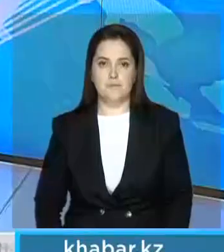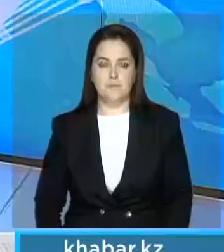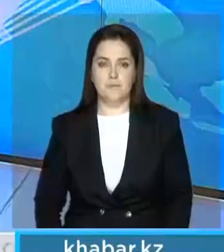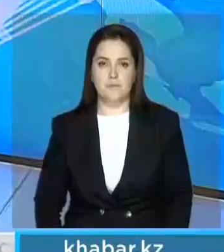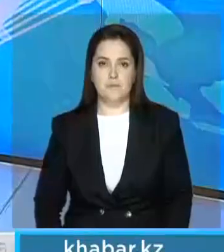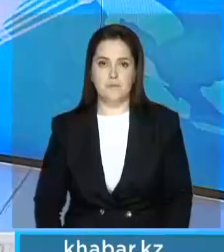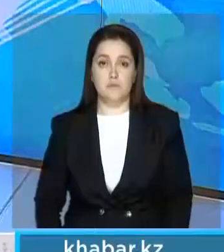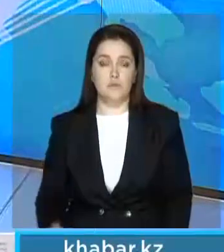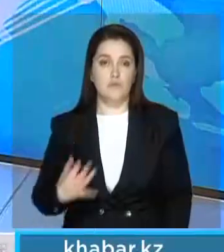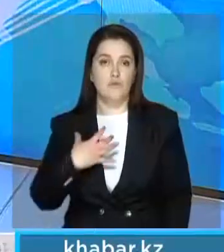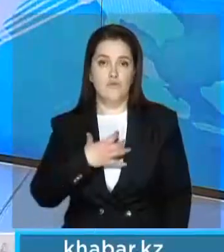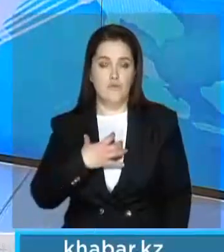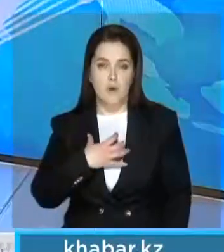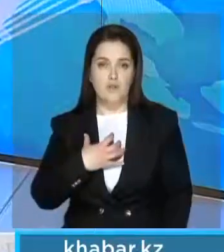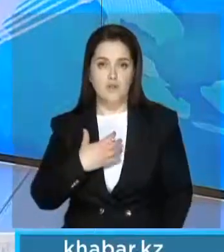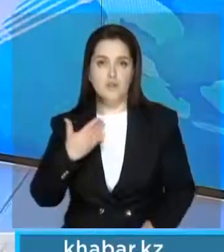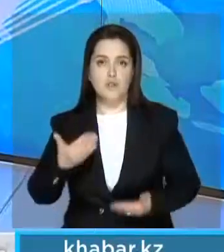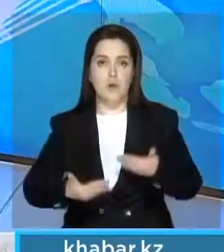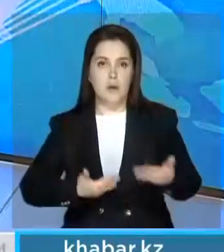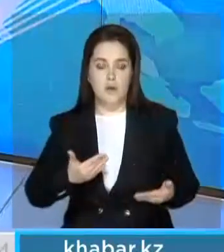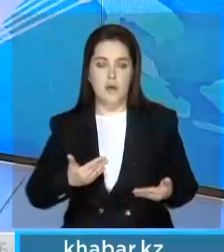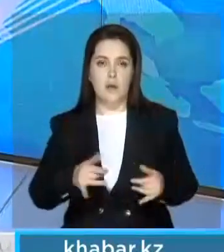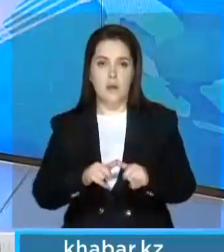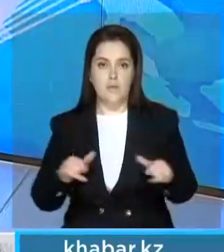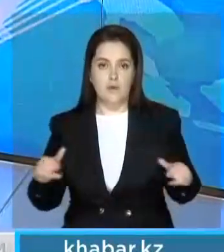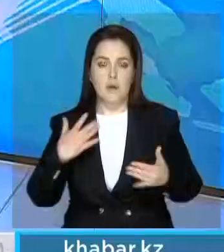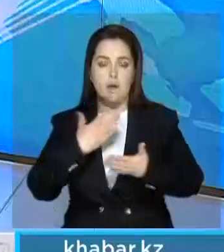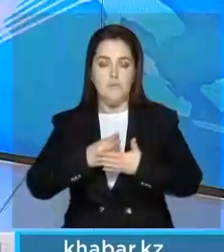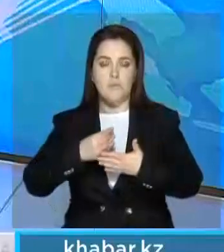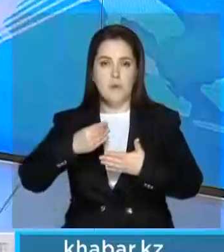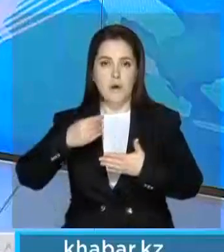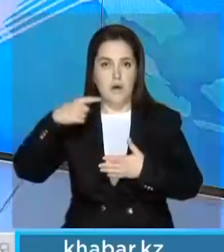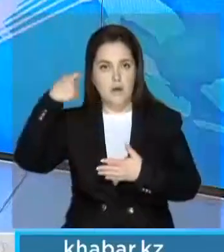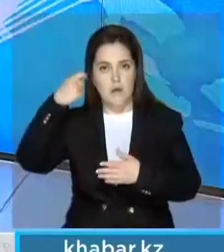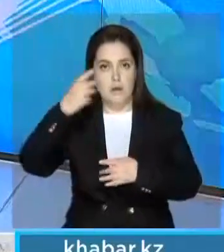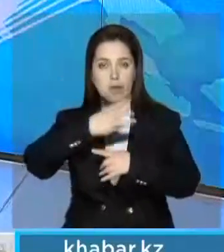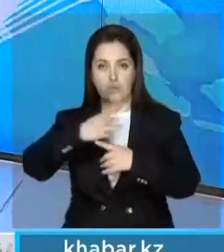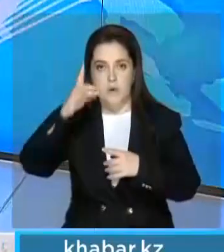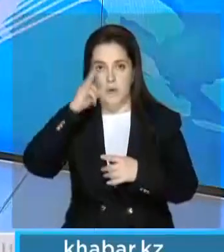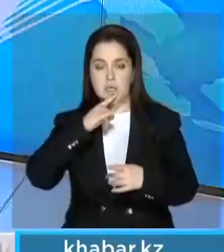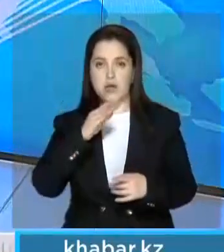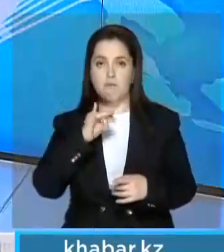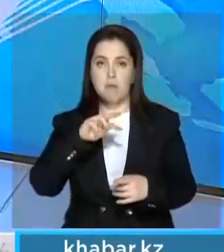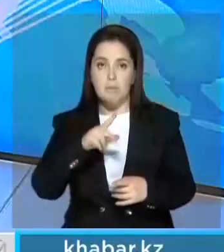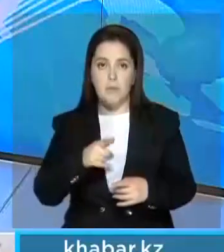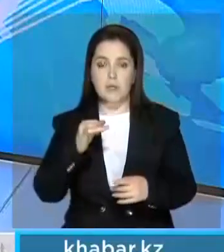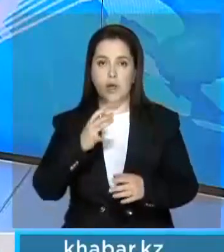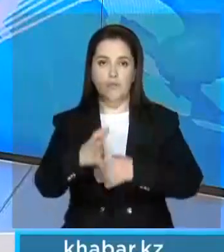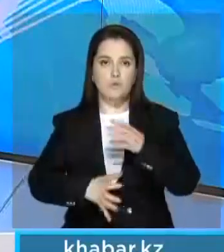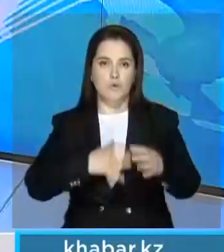очередной значимый Шаг в развитии отечественного кинематографа национальная киностудия казах фильма и международная